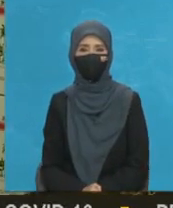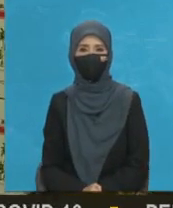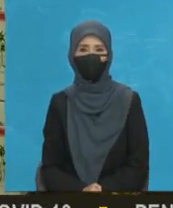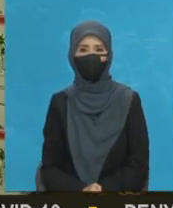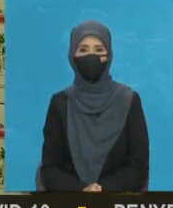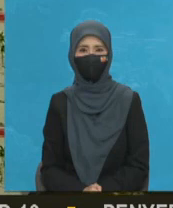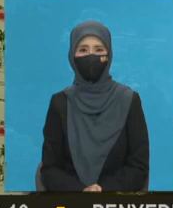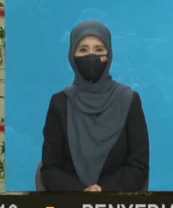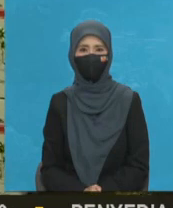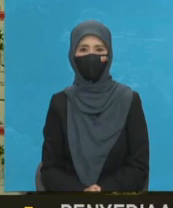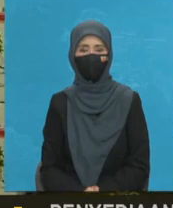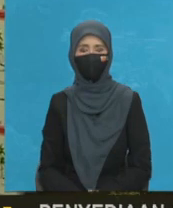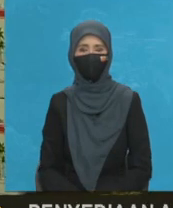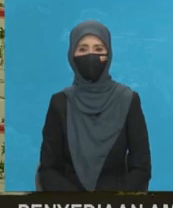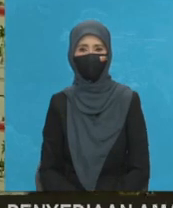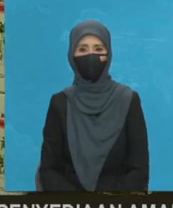hai hai